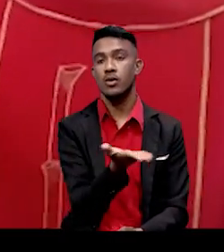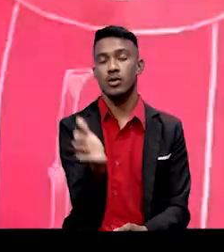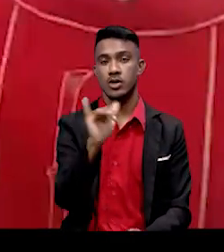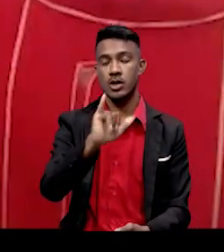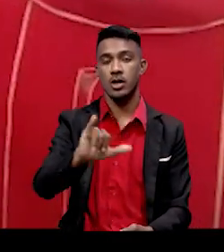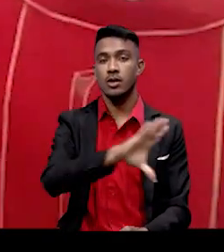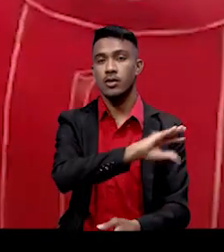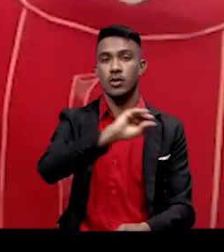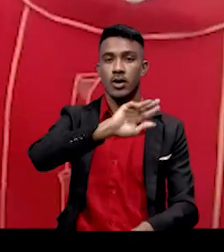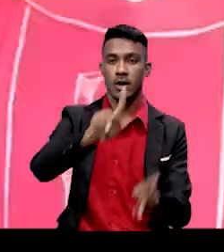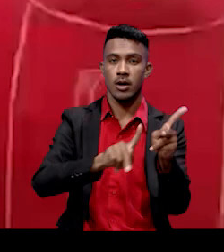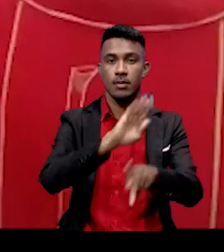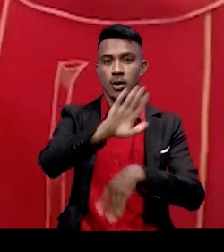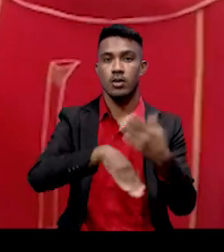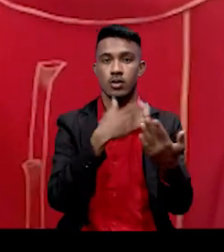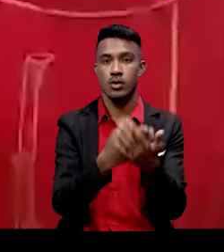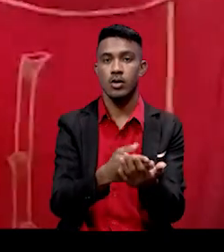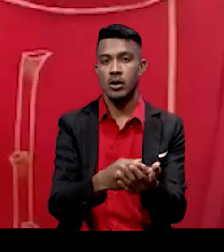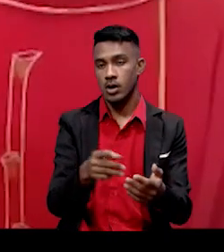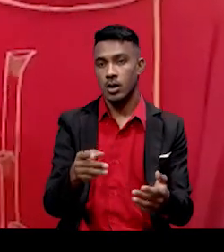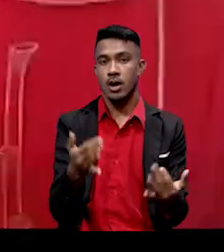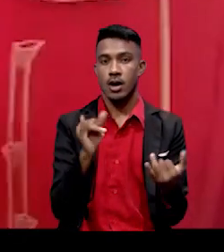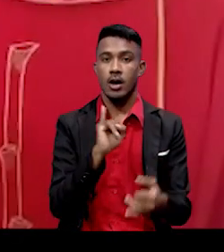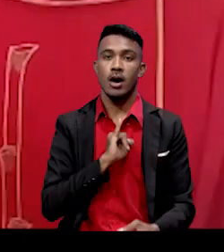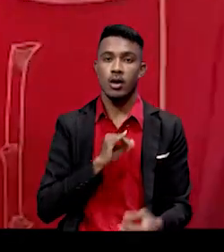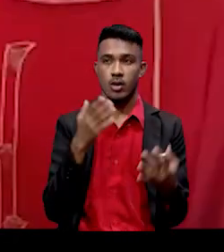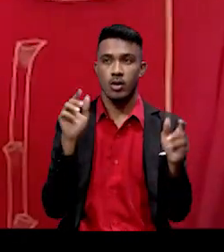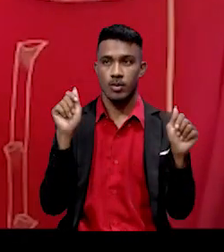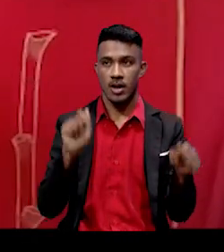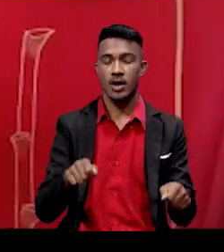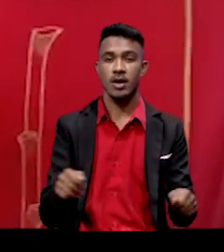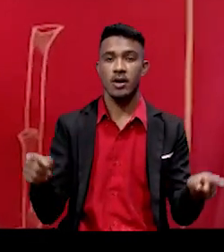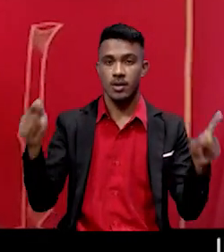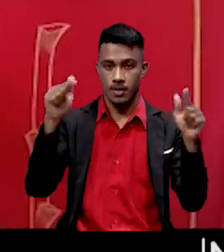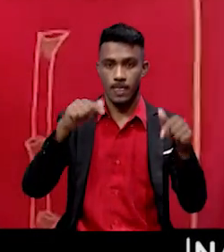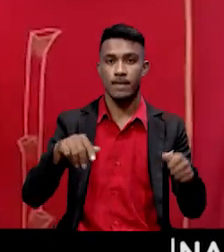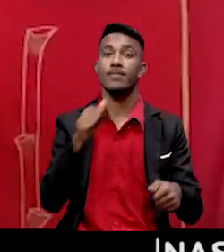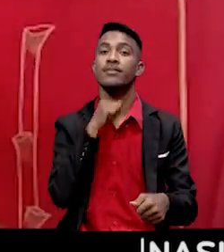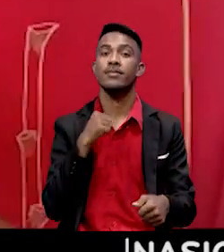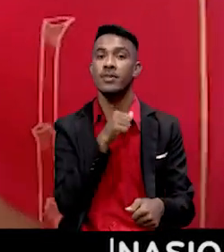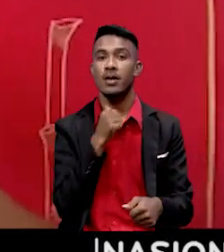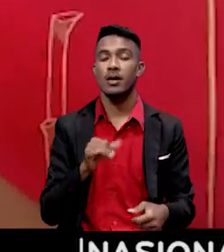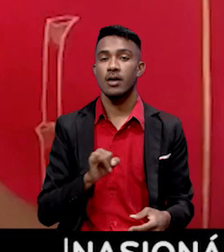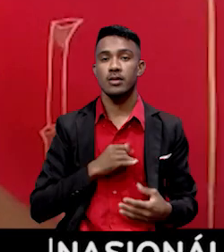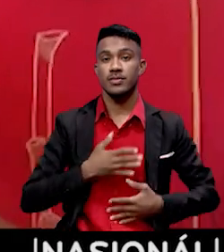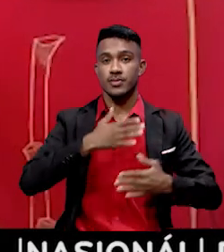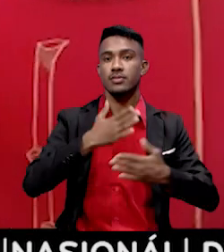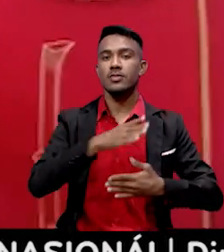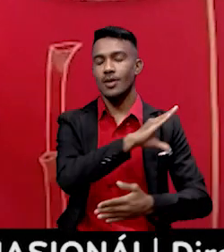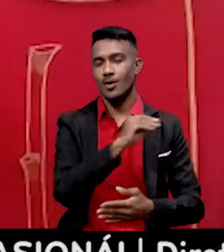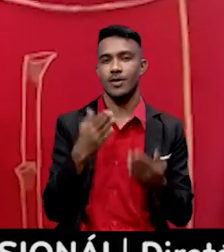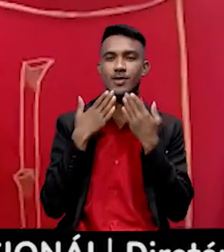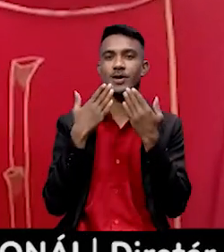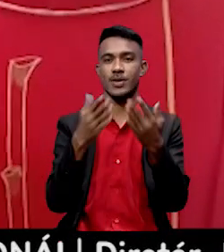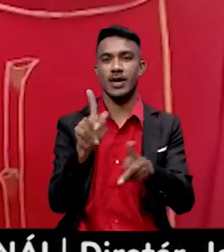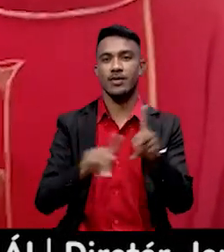betulung, Onami, Topele, Nanti antar santri yang lorong ini, tamannya ambil kontrak terus. Ia mengerti semos, baik